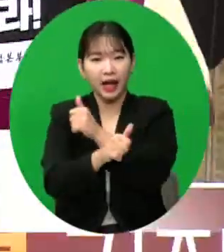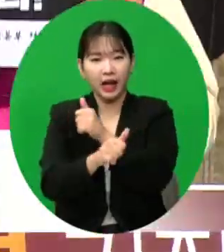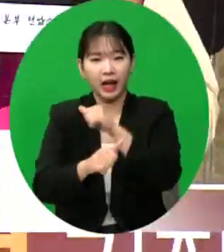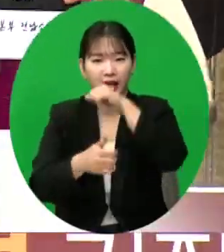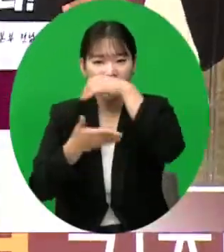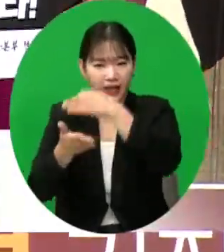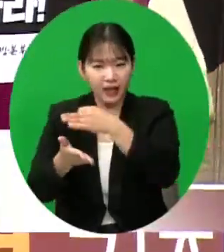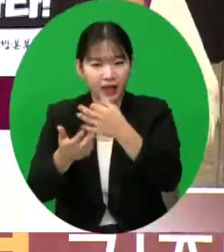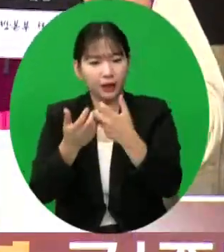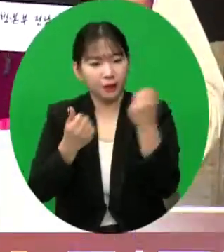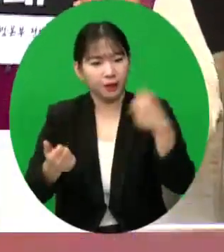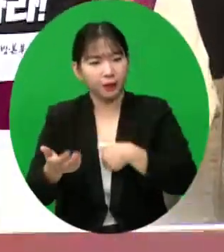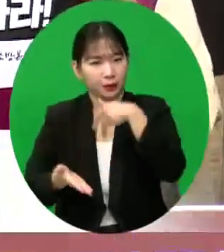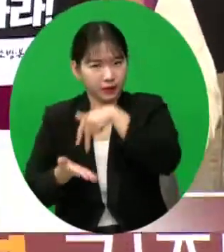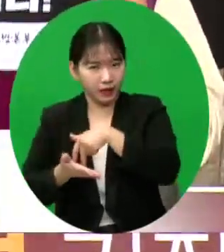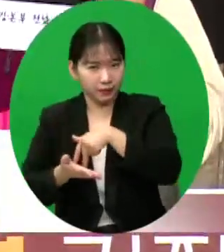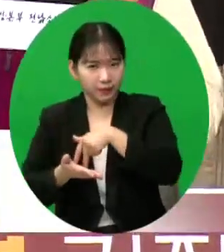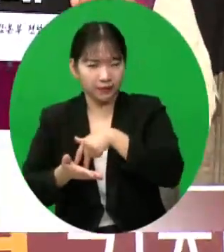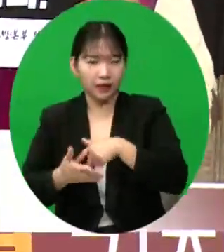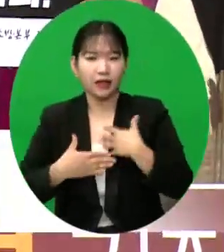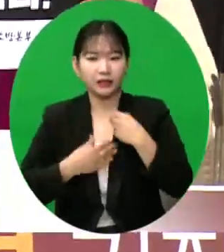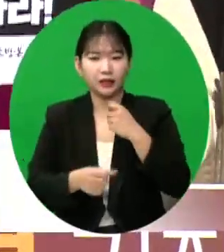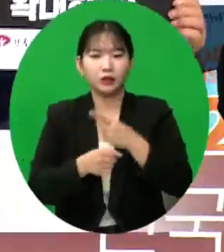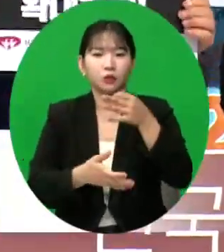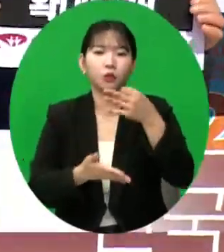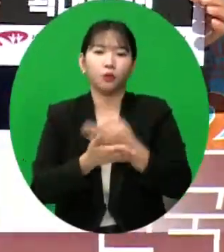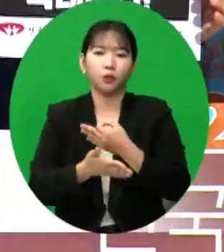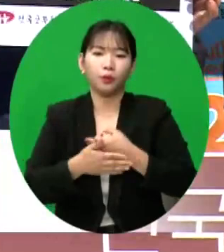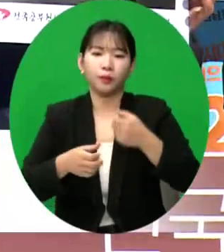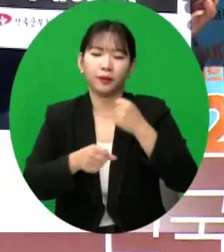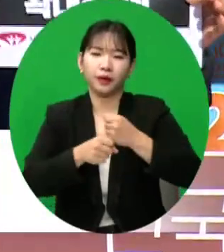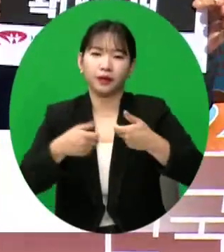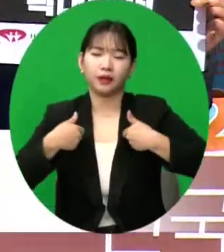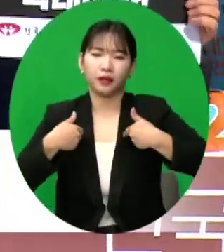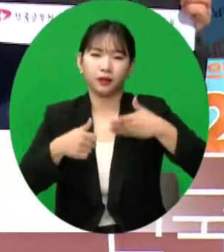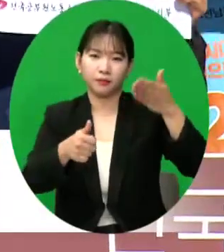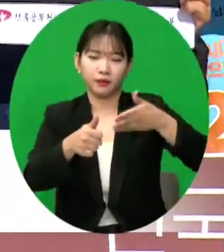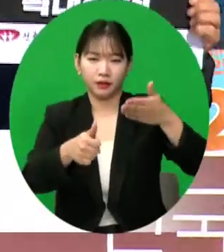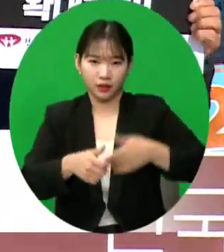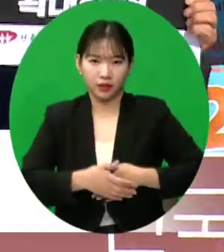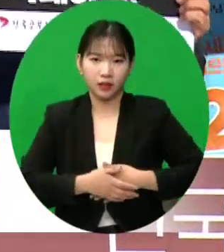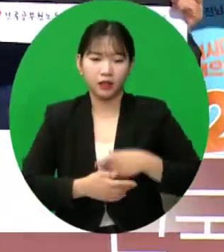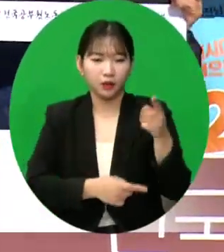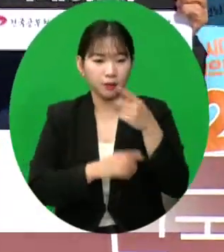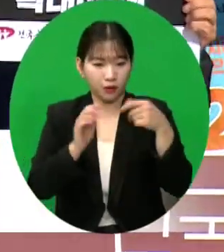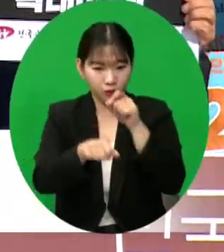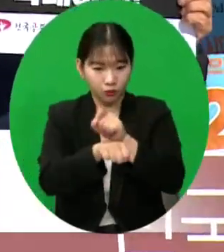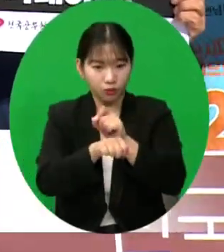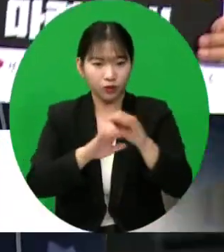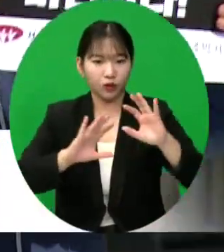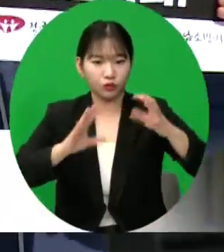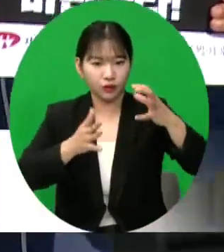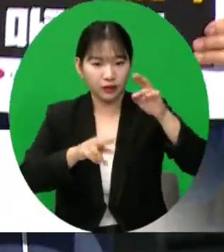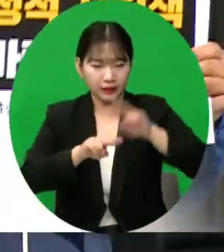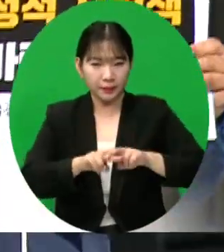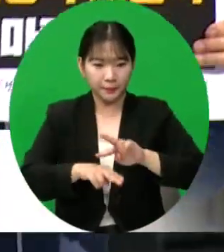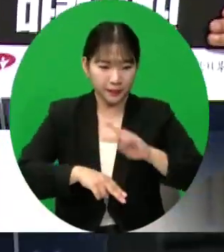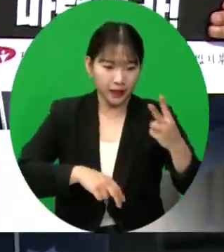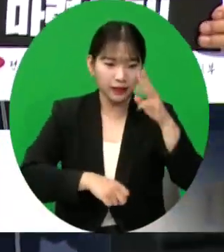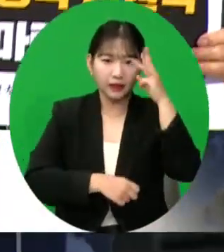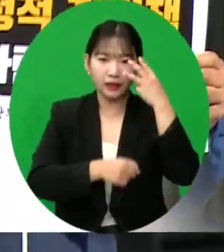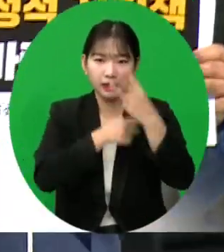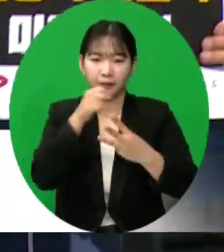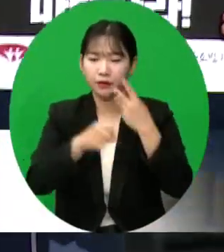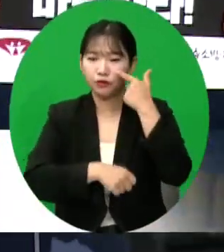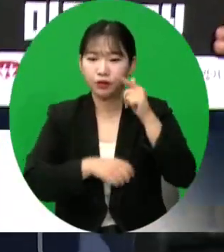독립과 안정적인 재원 마련 방안을 촉구했습니다. 이들은 소방 공무원이 국가직으로 전환된 뒤 3년